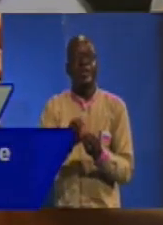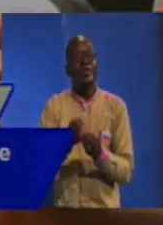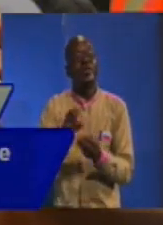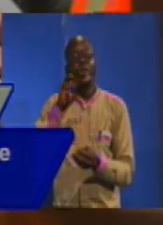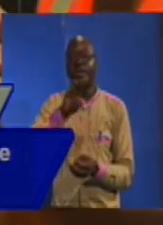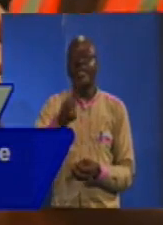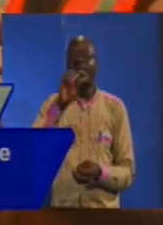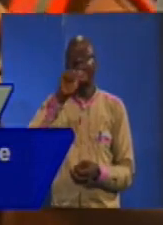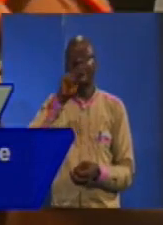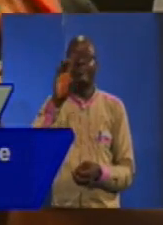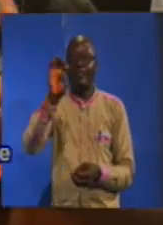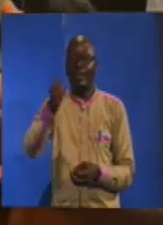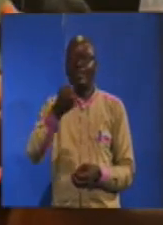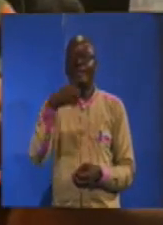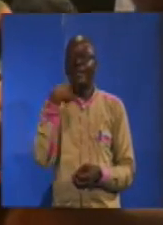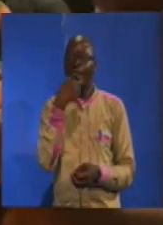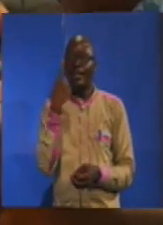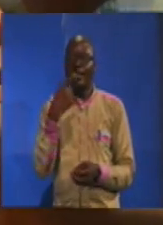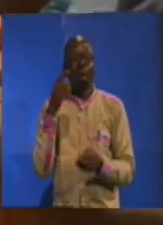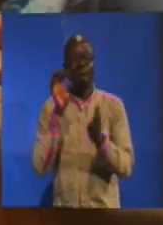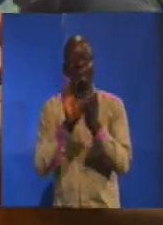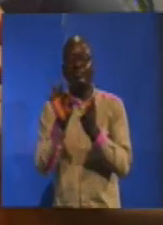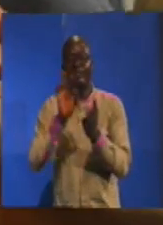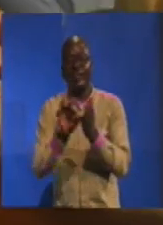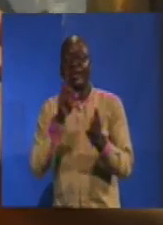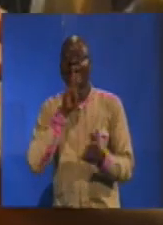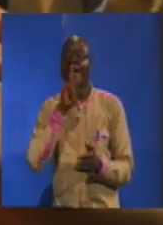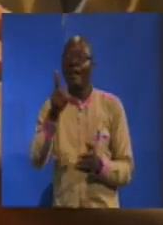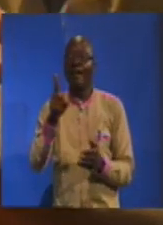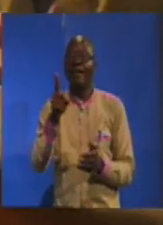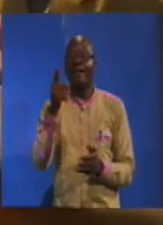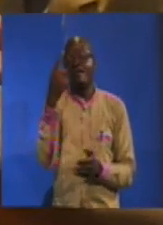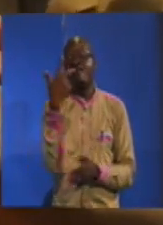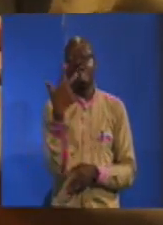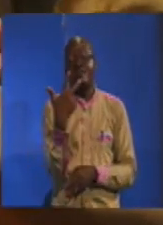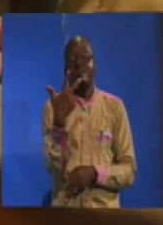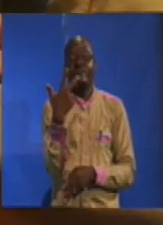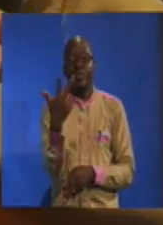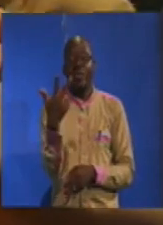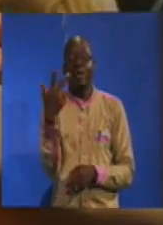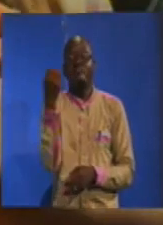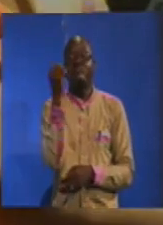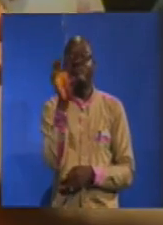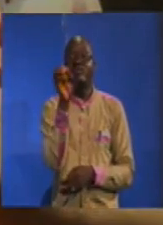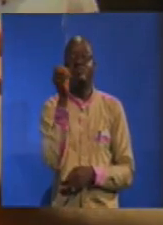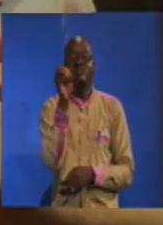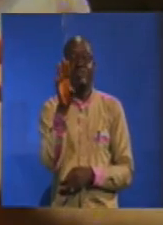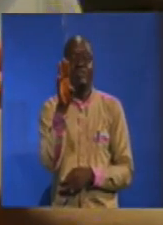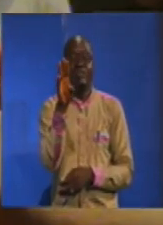Dandé, qui à son compte est actuellement à 3 ambulances.